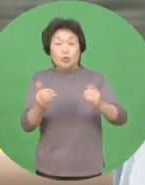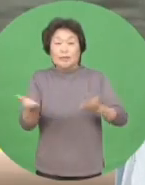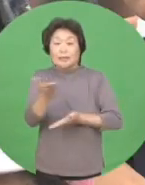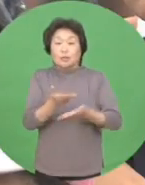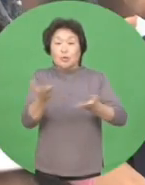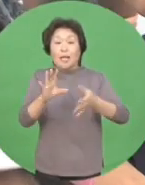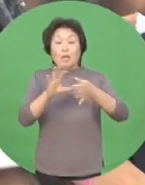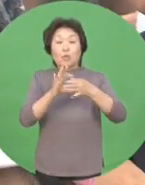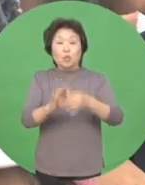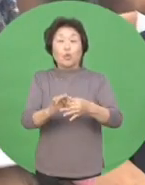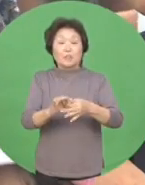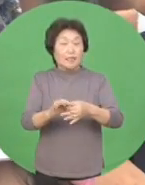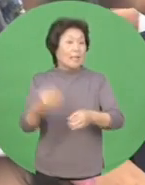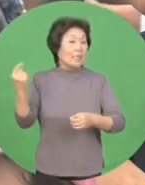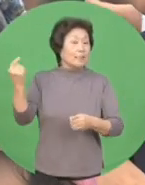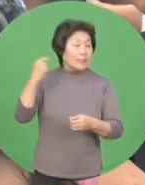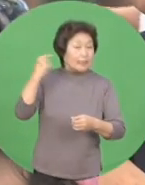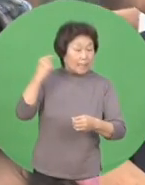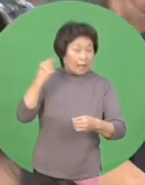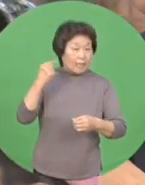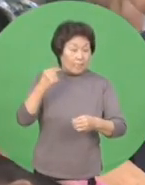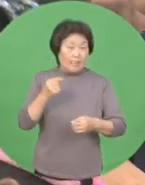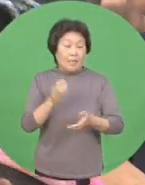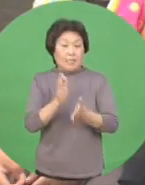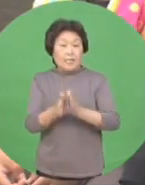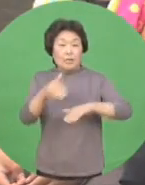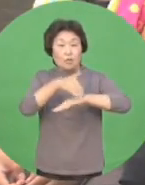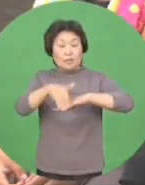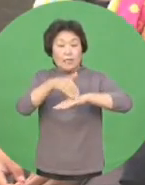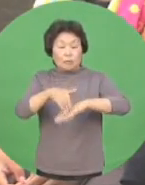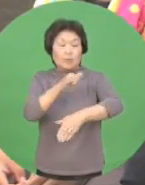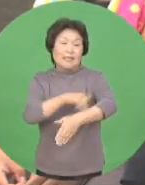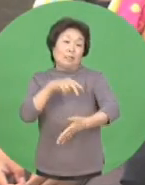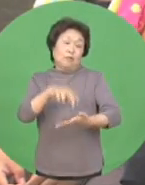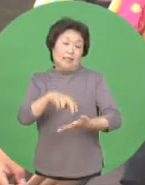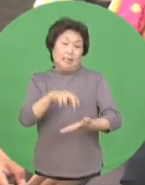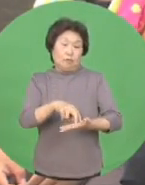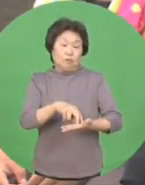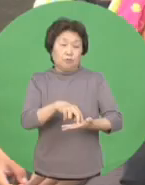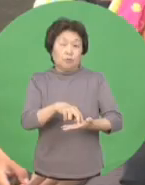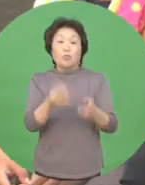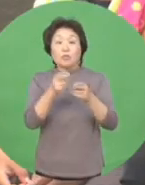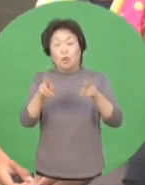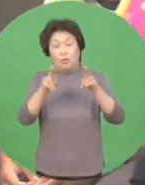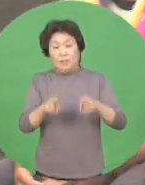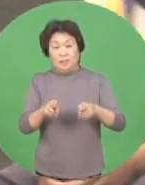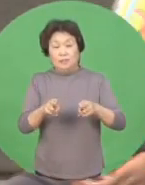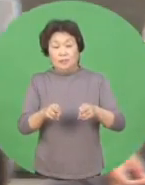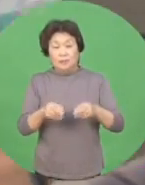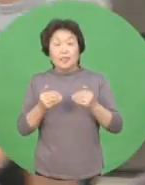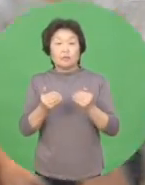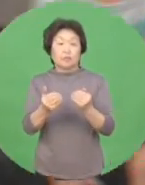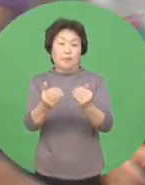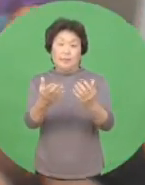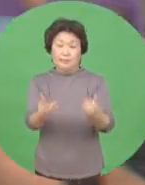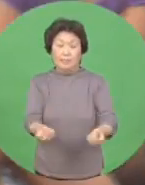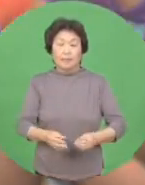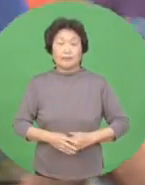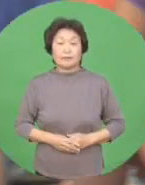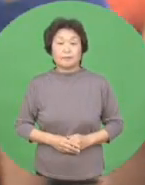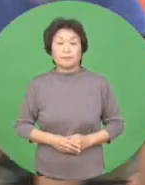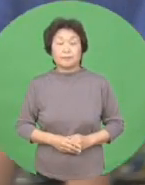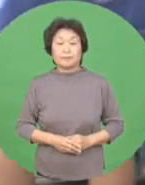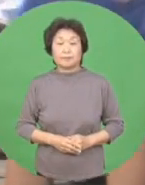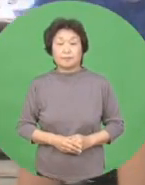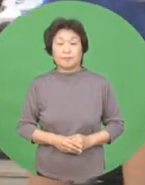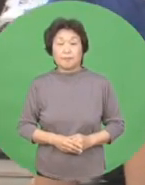通して得た生の声を県の施策に役立てようという移動知事室の一環として行われたものです。